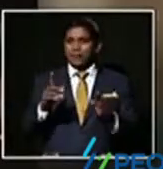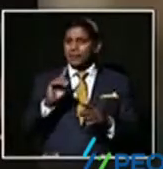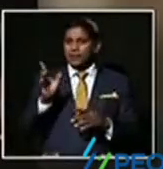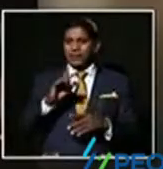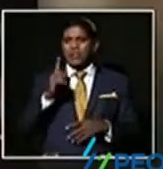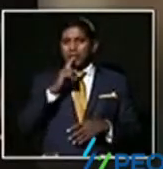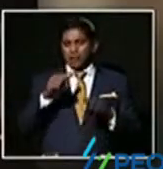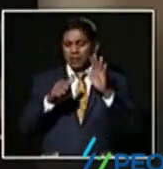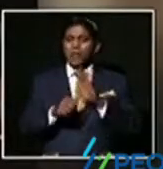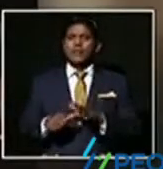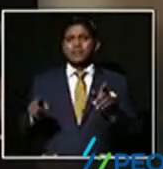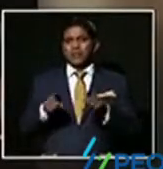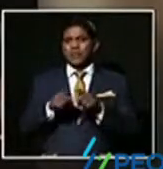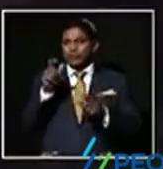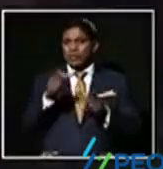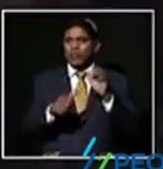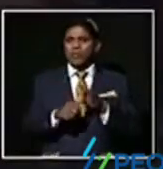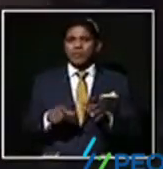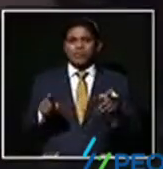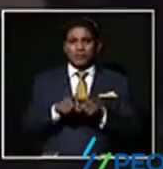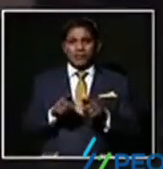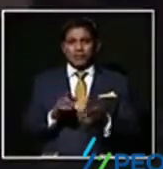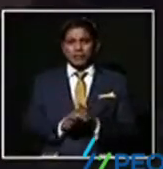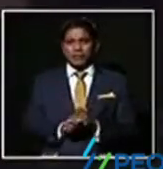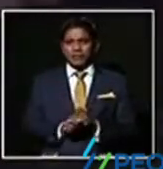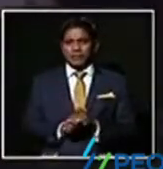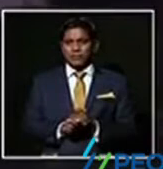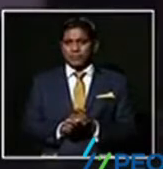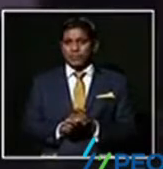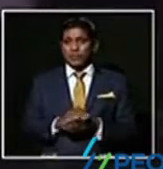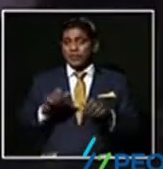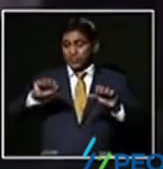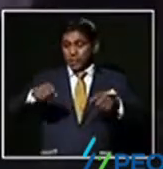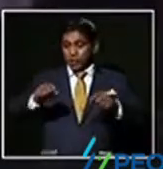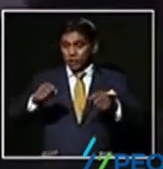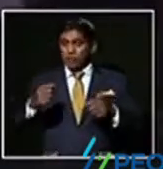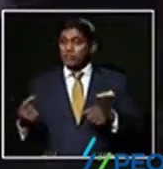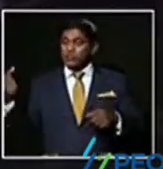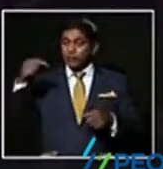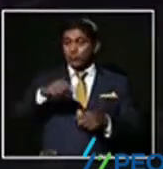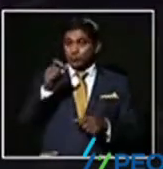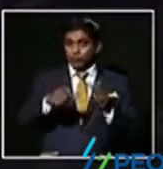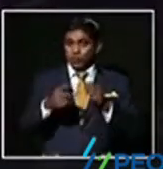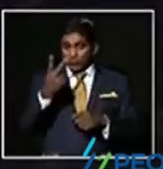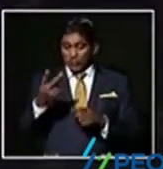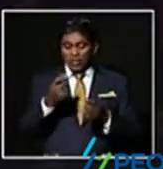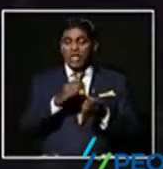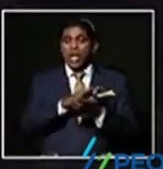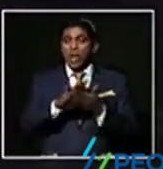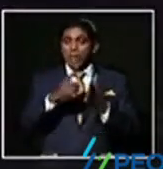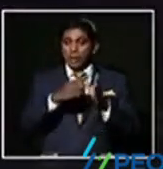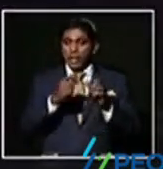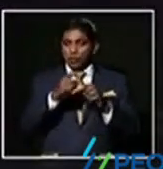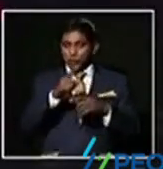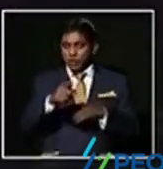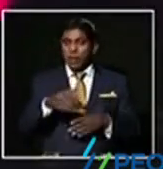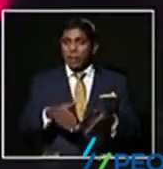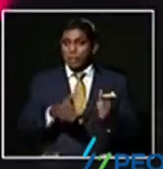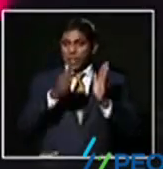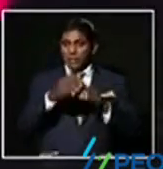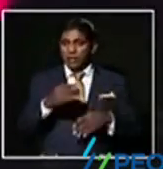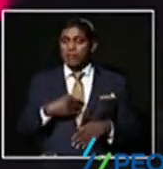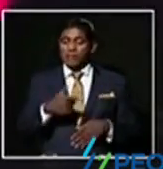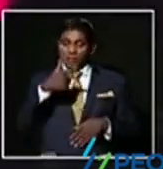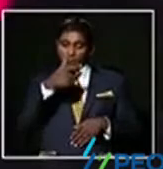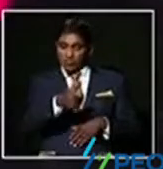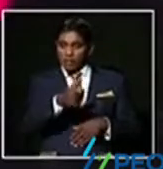අපහාසයක්, ජනතාවට කරන අපහාසයක්. යතුරු පැදියකින් පැමිණි දෙදෙනෙකු හබරාදුව උණ වටුන හීනටිගල පාරේ සිදු කළ වෙඩි